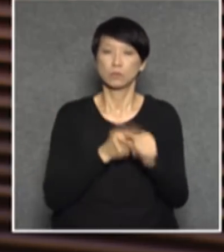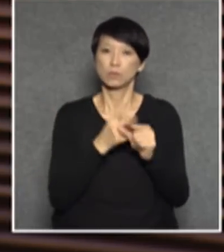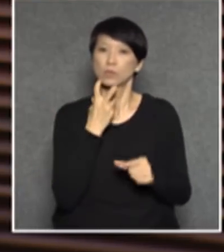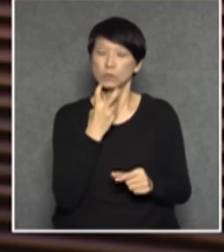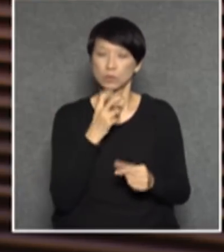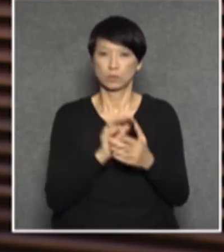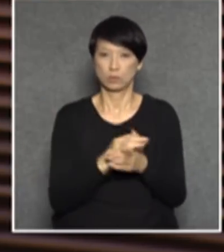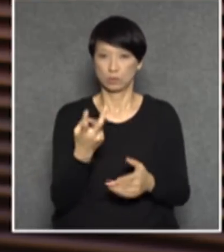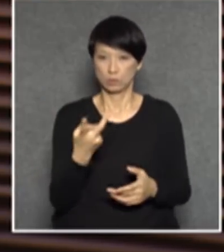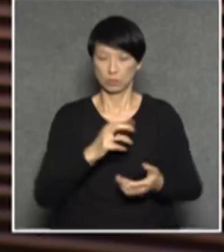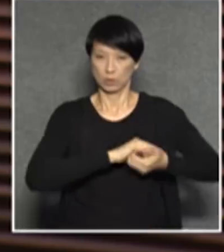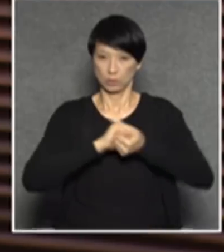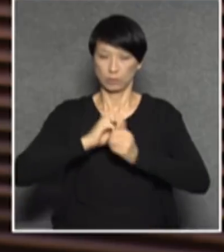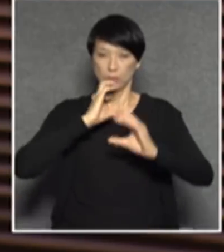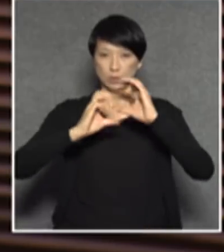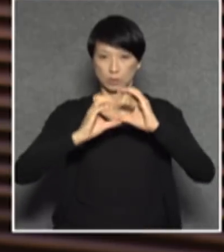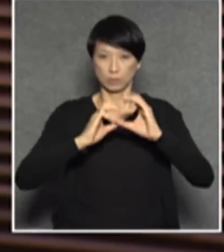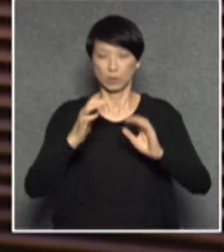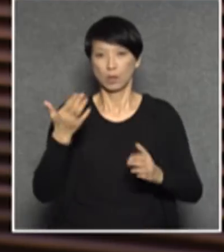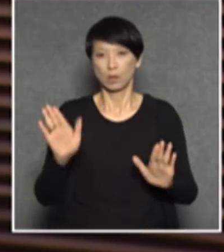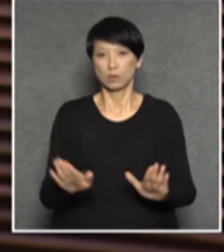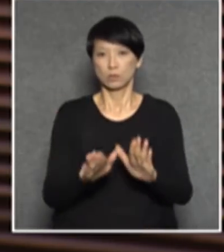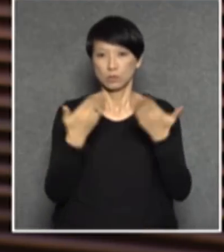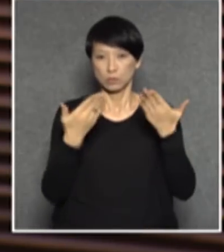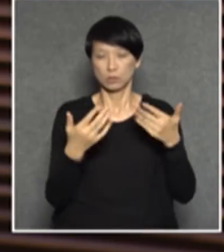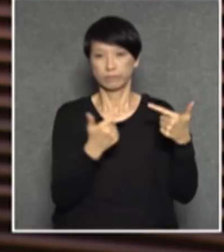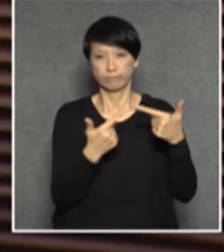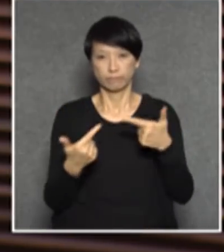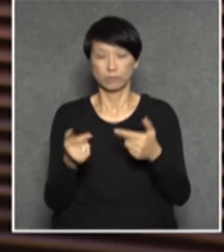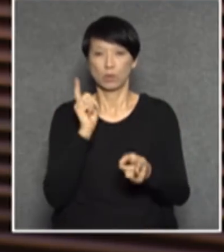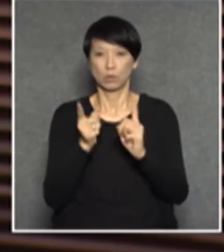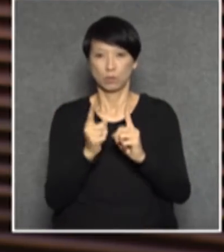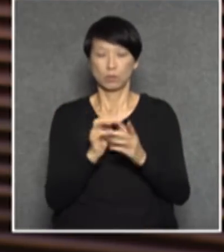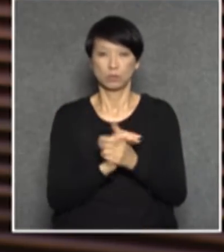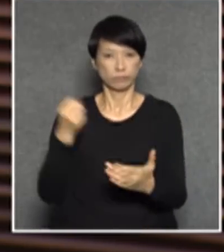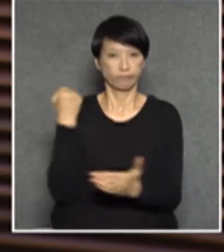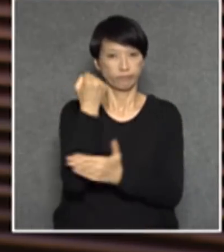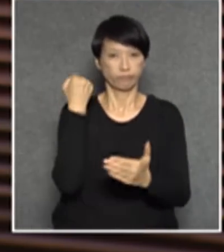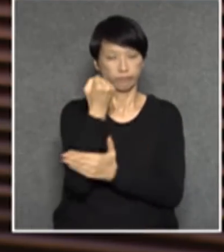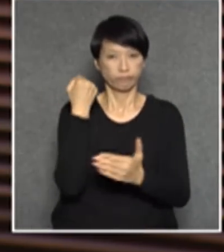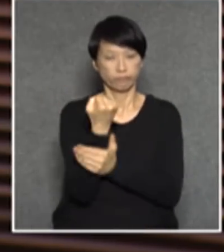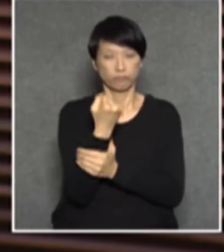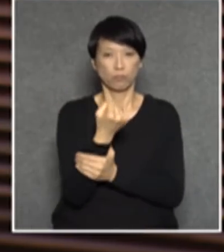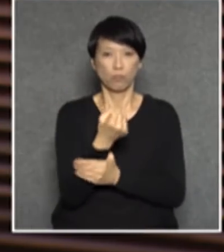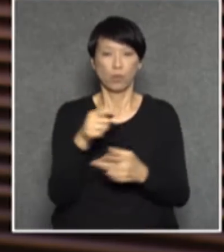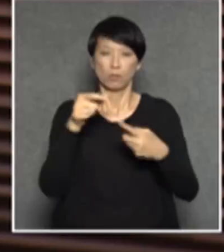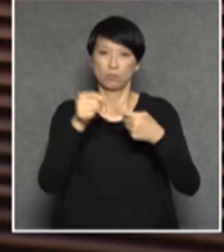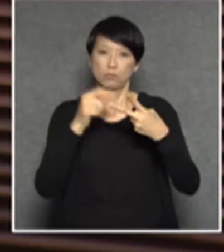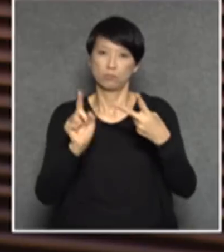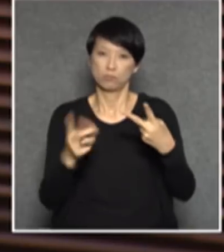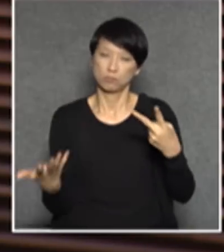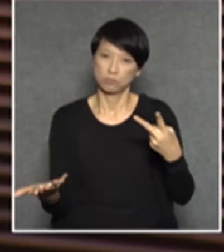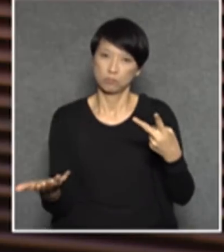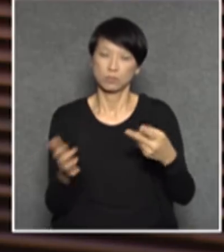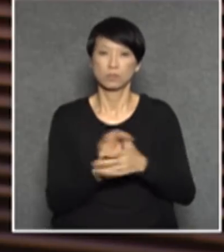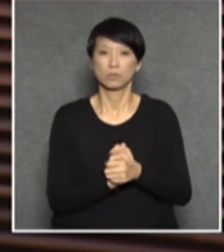個合作溝通的新起點還是繼續杯葛抗爭之間作出抉擇。我期